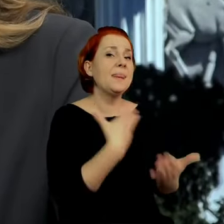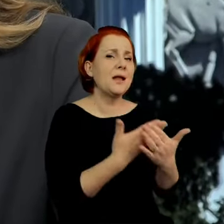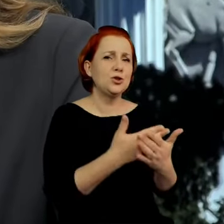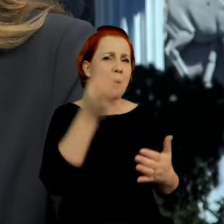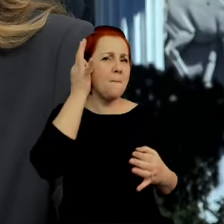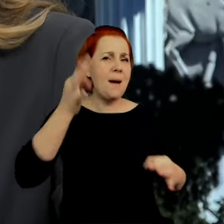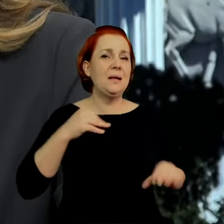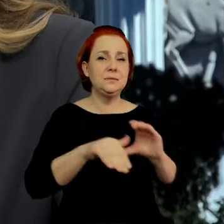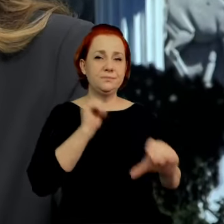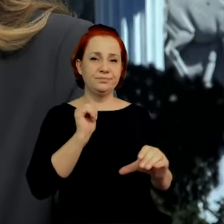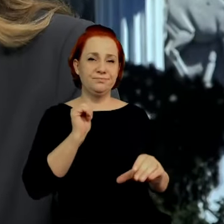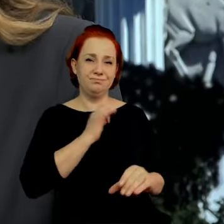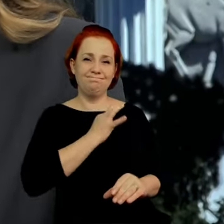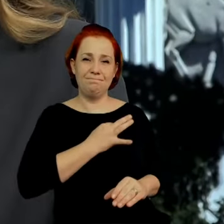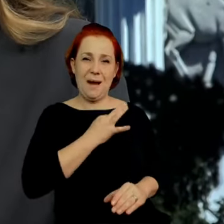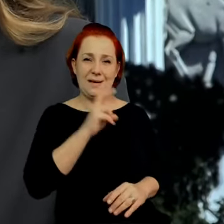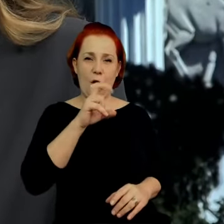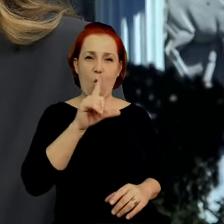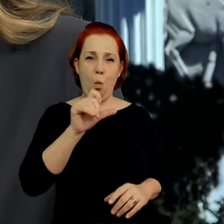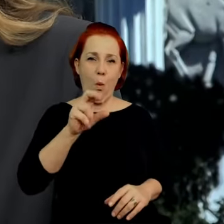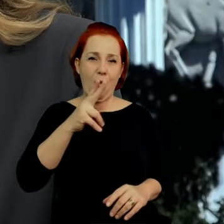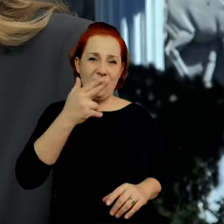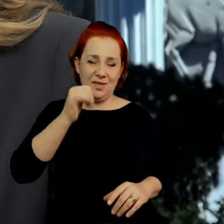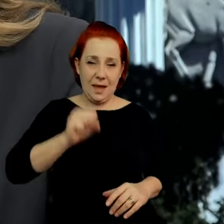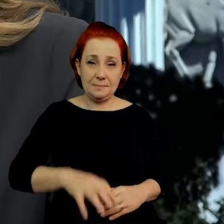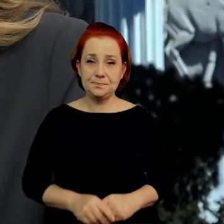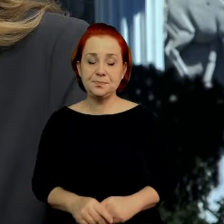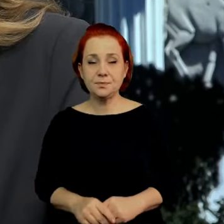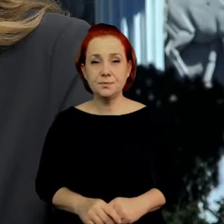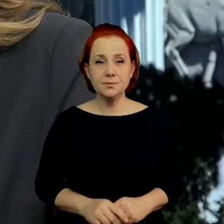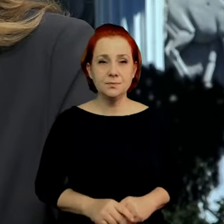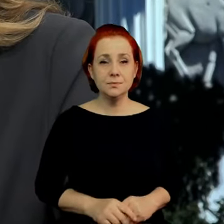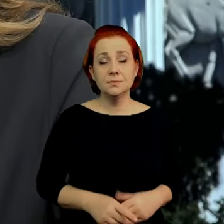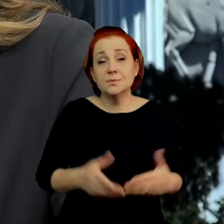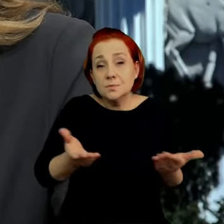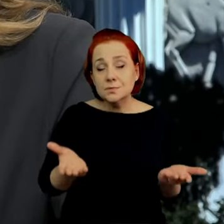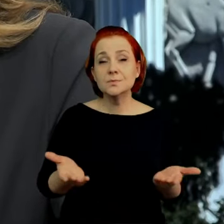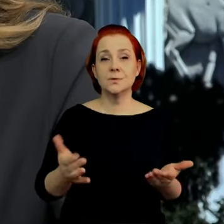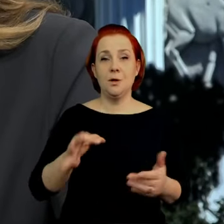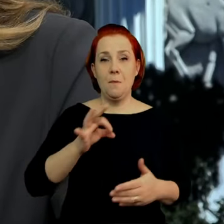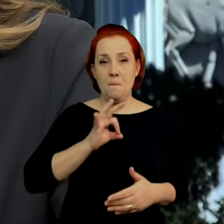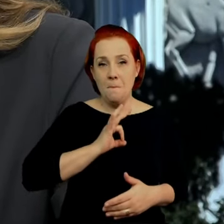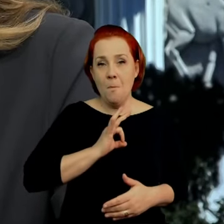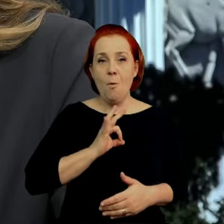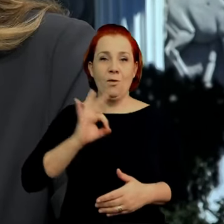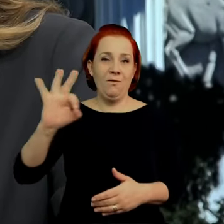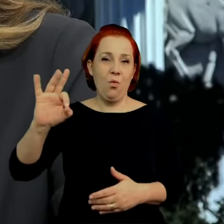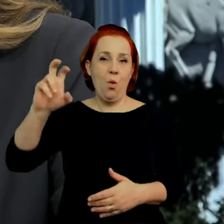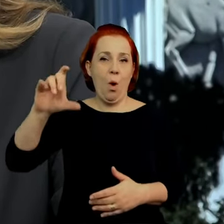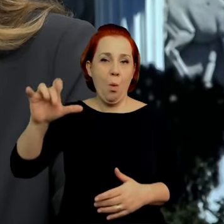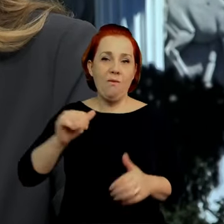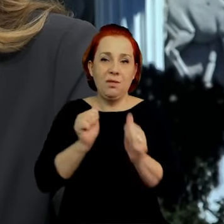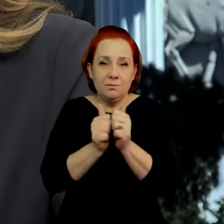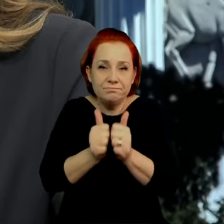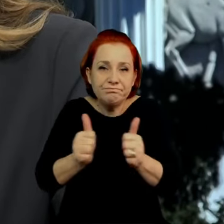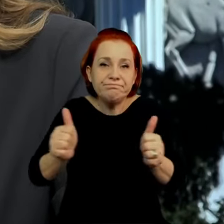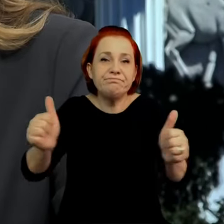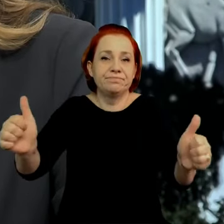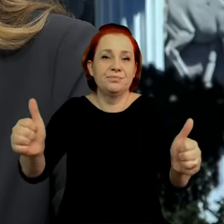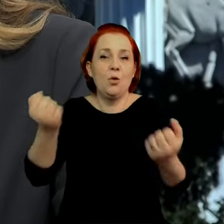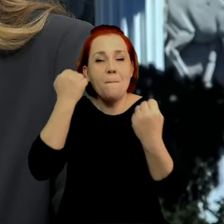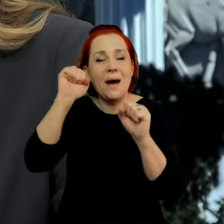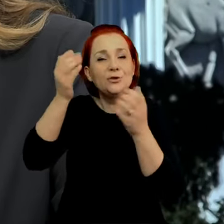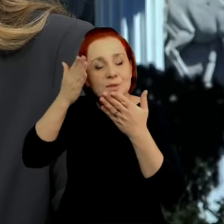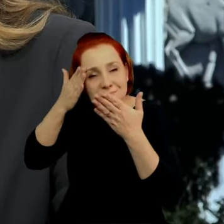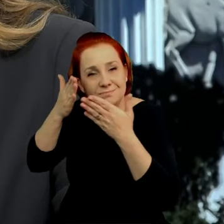drogi się rozchodzą. Partia gdzieś tam mi skręca bardziej w stronę bardziej konserwatywno-ludową, tak